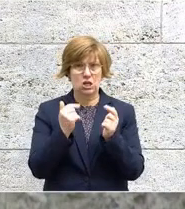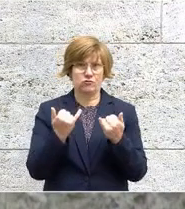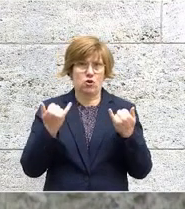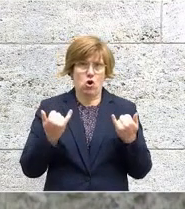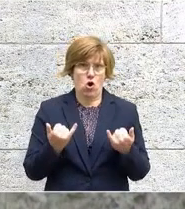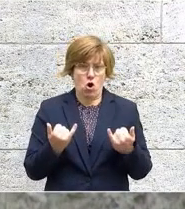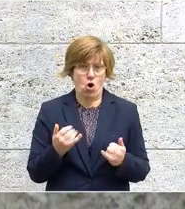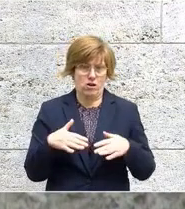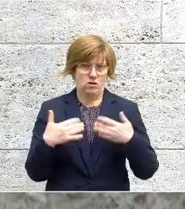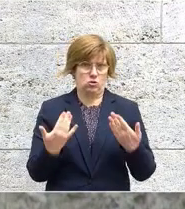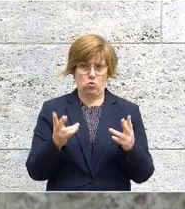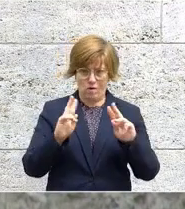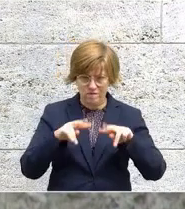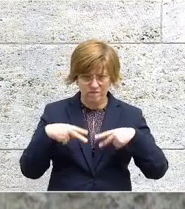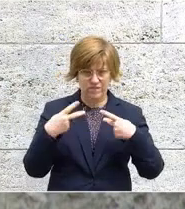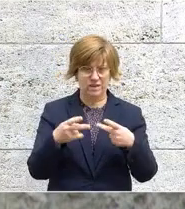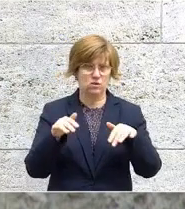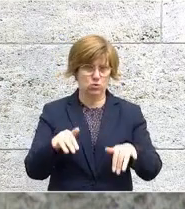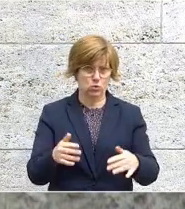heute widerstehen.